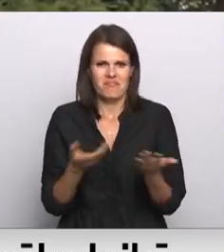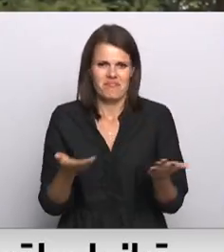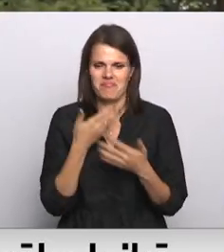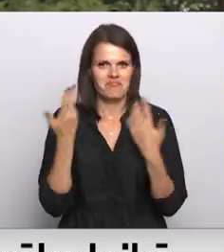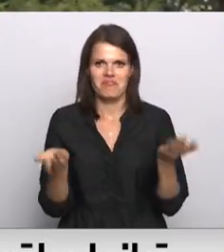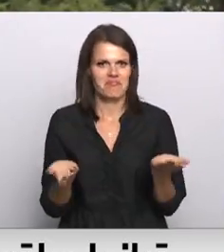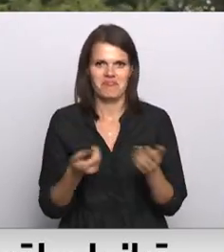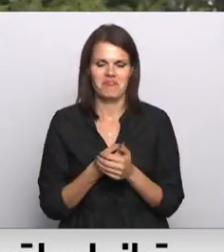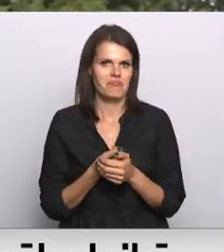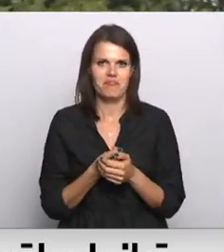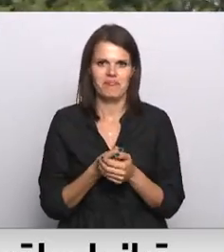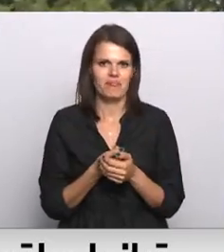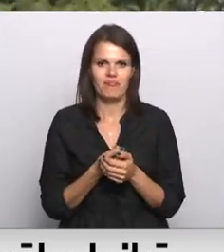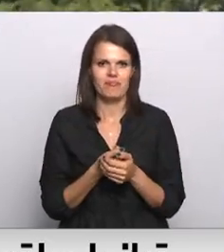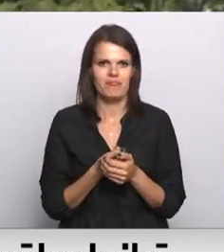nē.